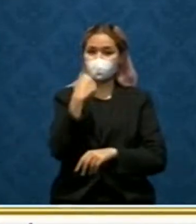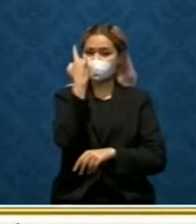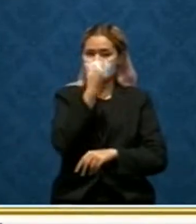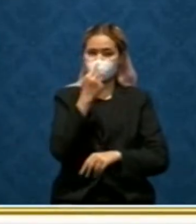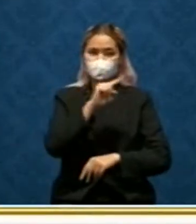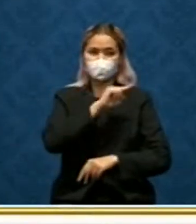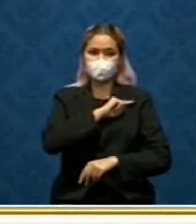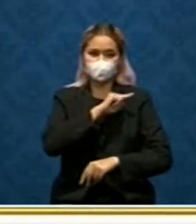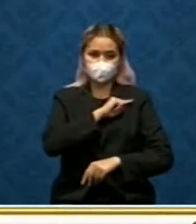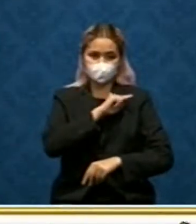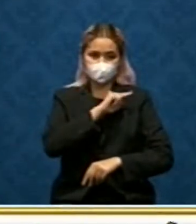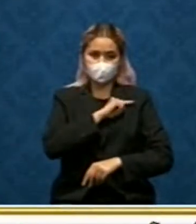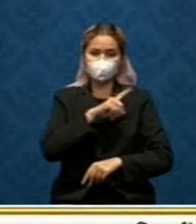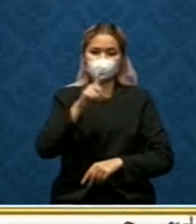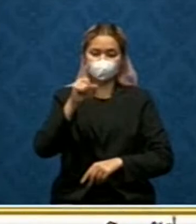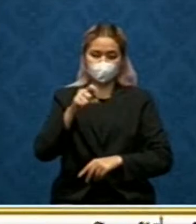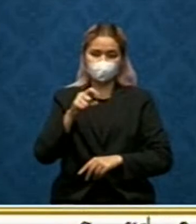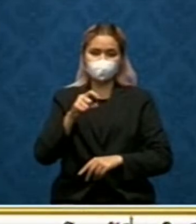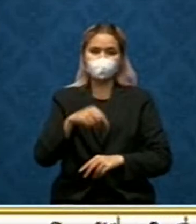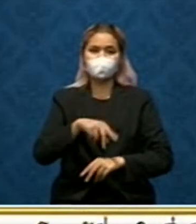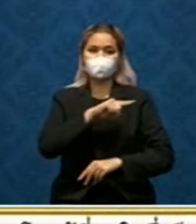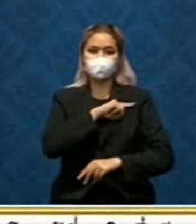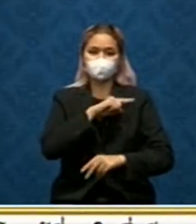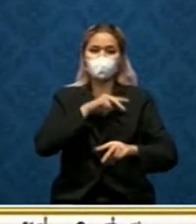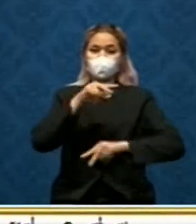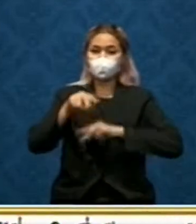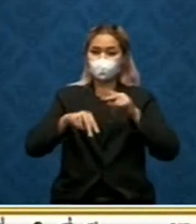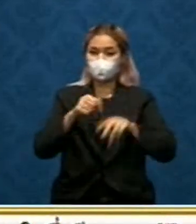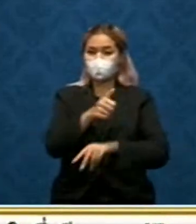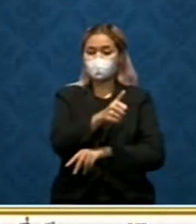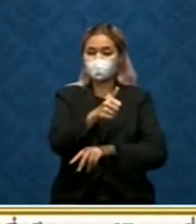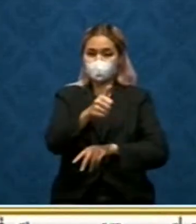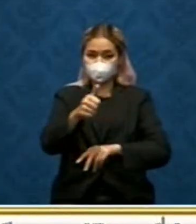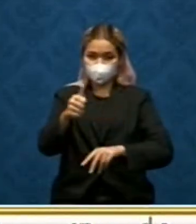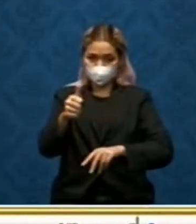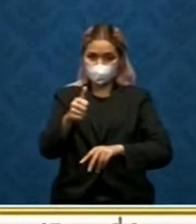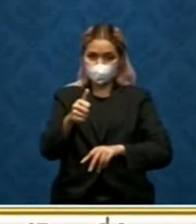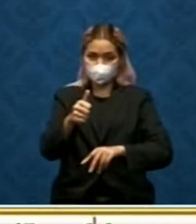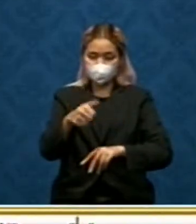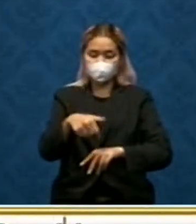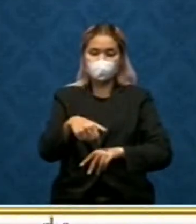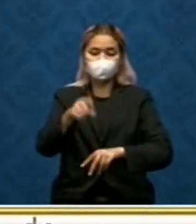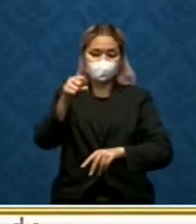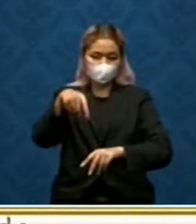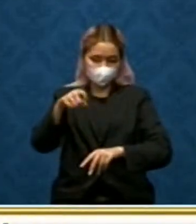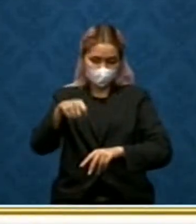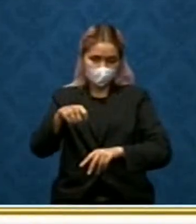ผชอผมยําอีทีคุณต้องดูให้ดีอย่าให้มีข้อเสีย ça